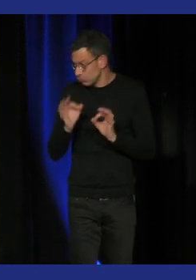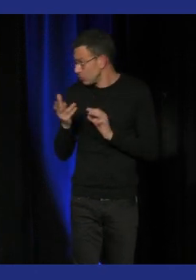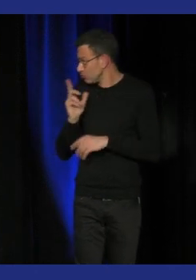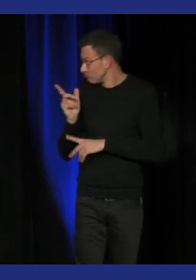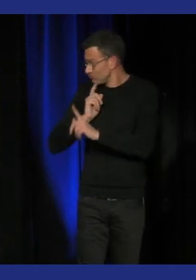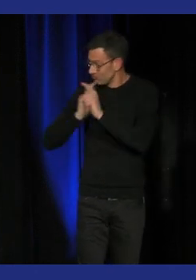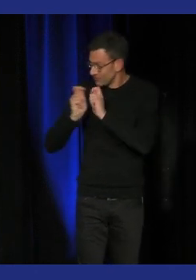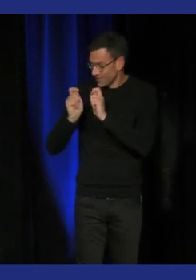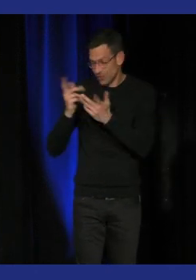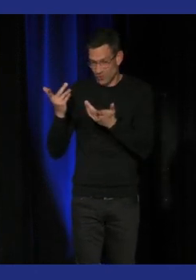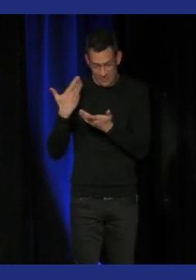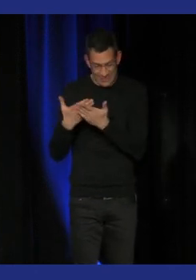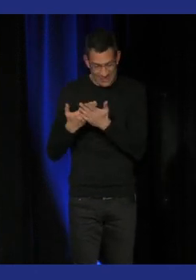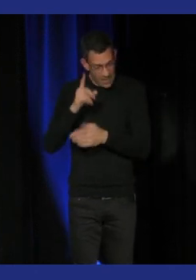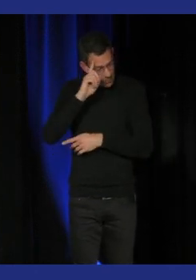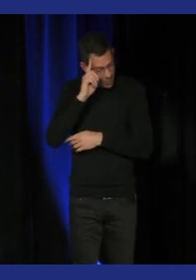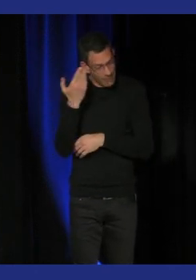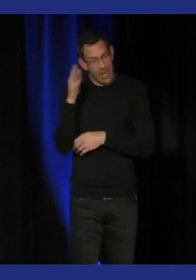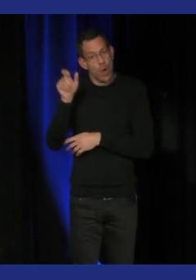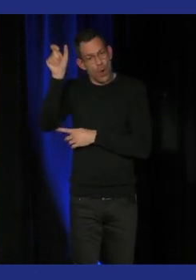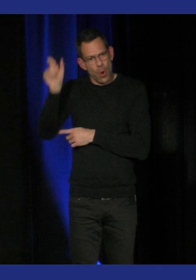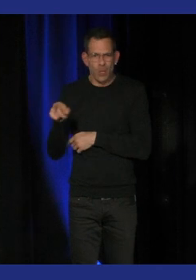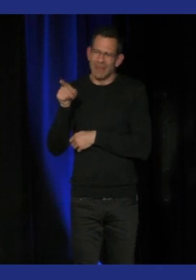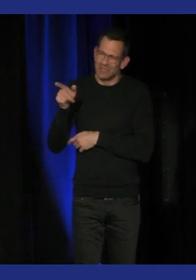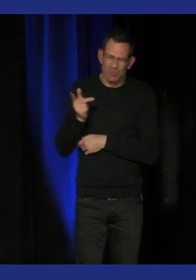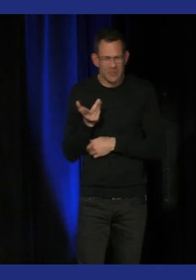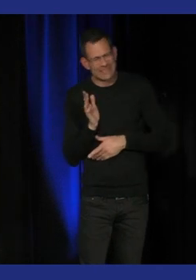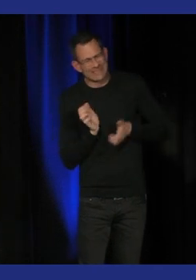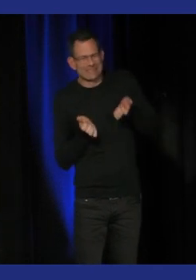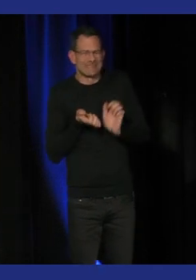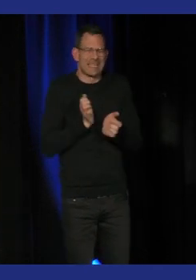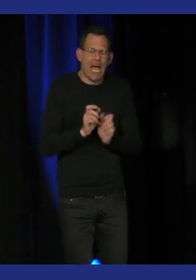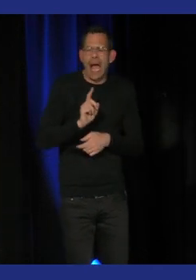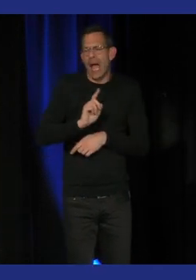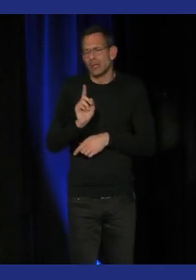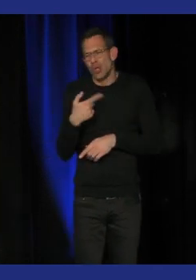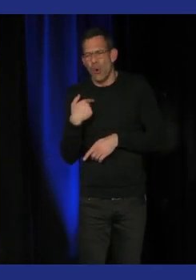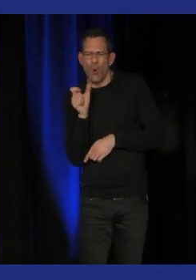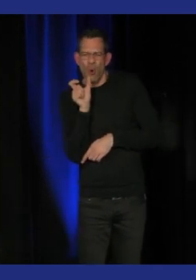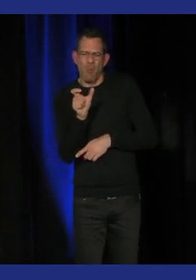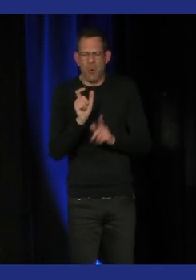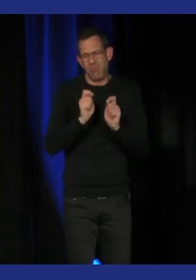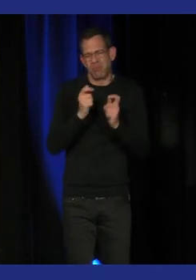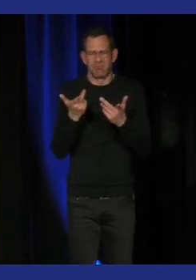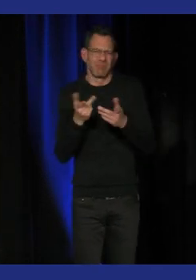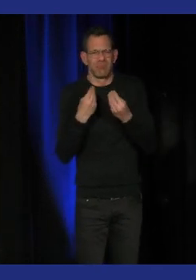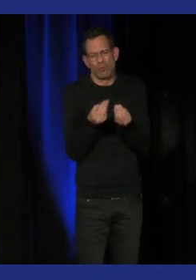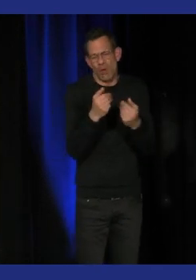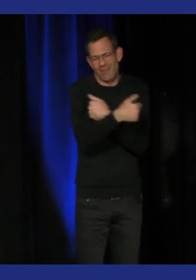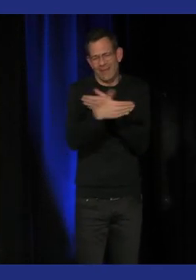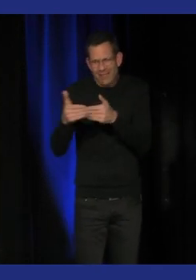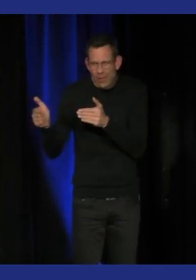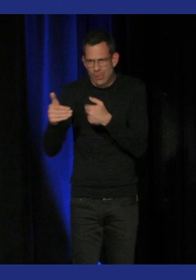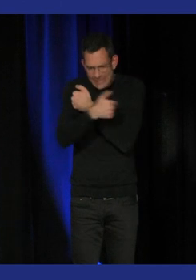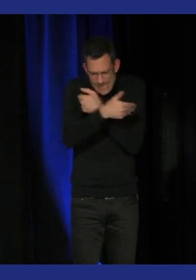qu'il y avait une autre personne qui était plus réticente en disant justement que mettre des mots, ça pouvait catégoriser, enfermer les